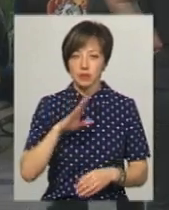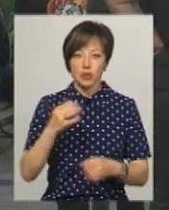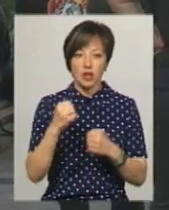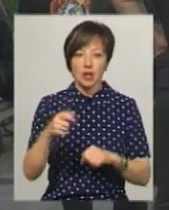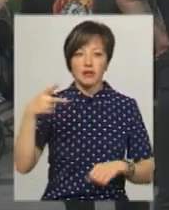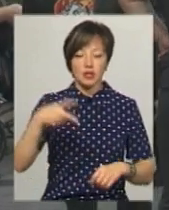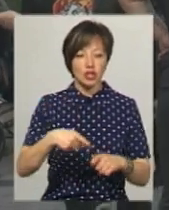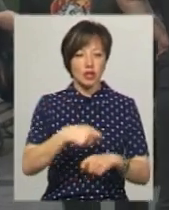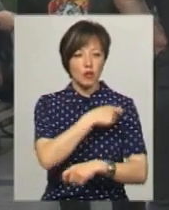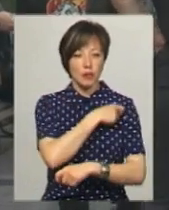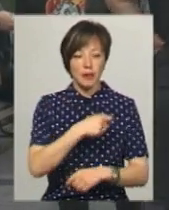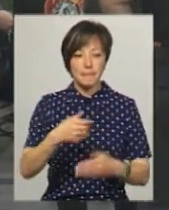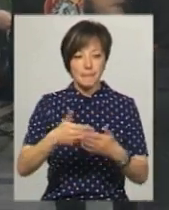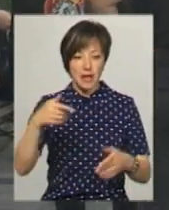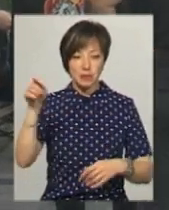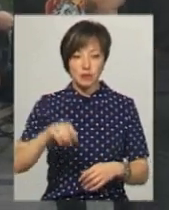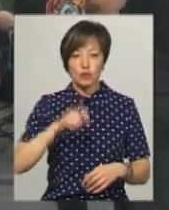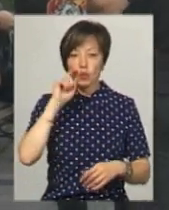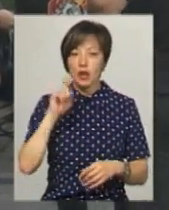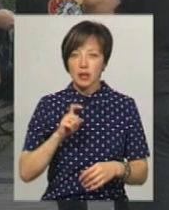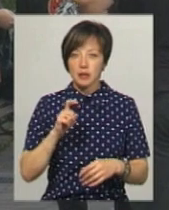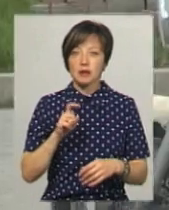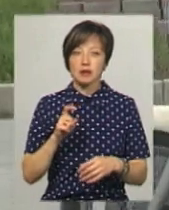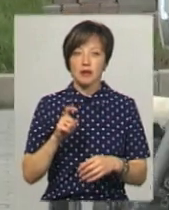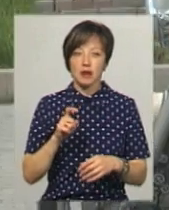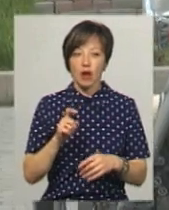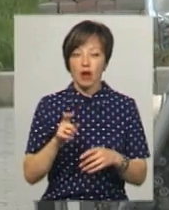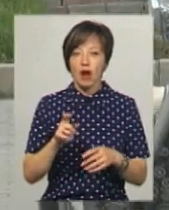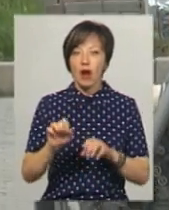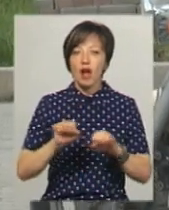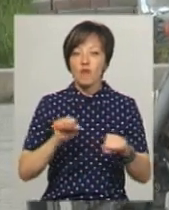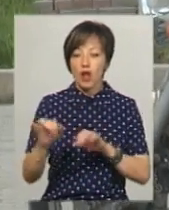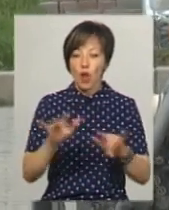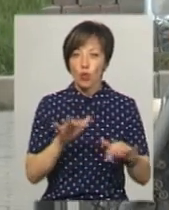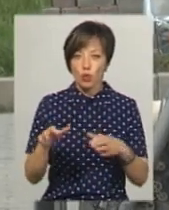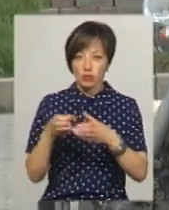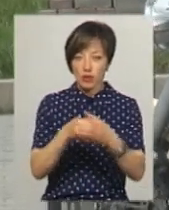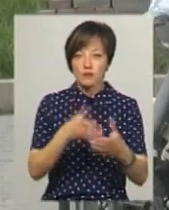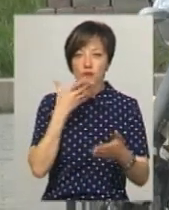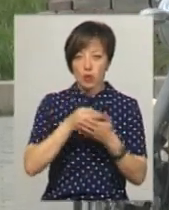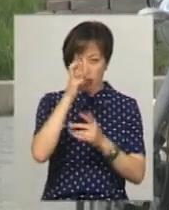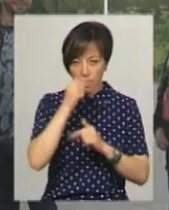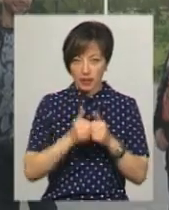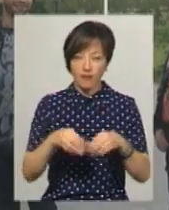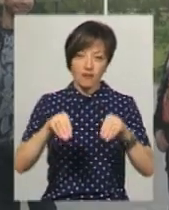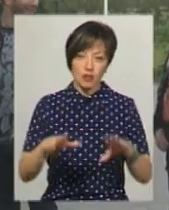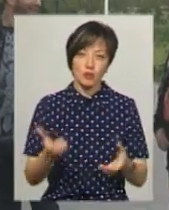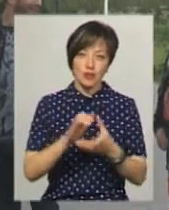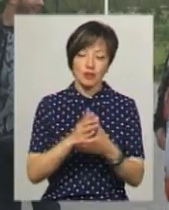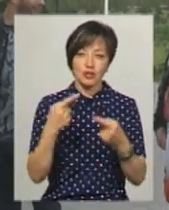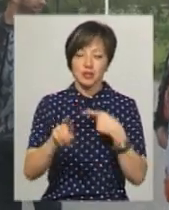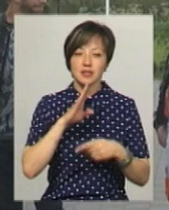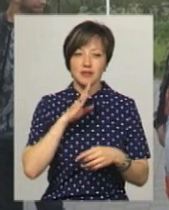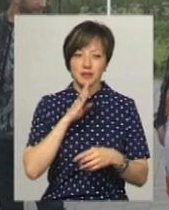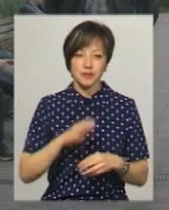2000 кілометрів. Каже, перед приїздом в Україну координувала рухи ставати в своїй країні. Після цього вирішила познайомитись із іншими райдершами.